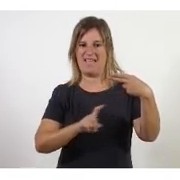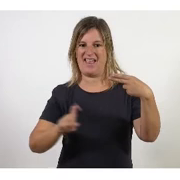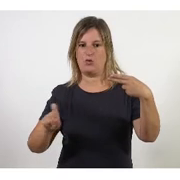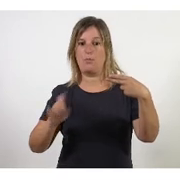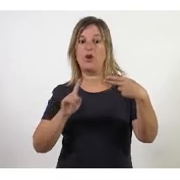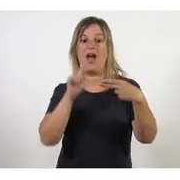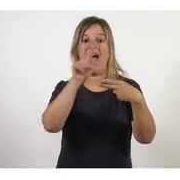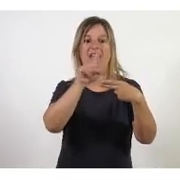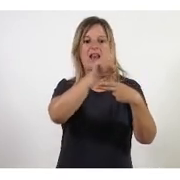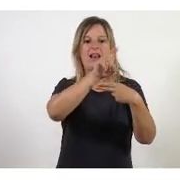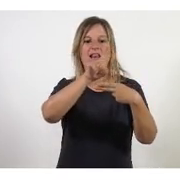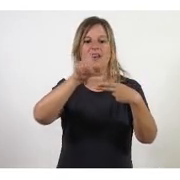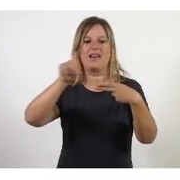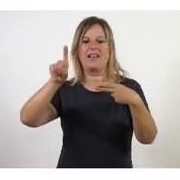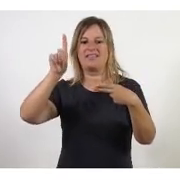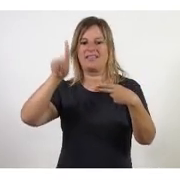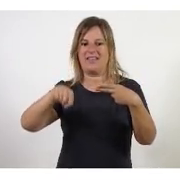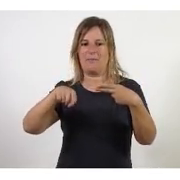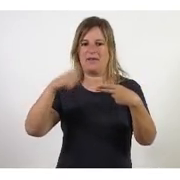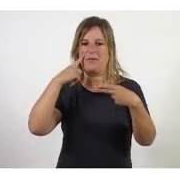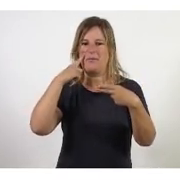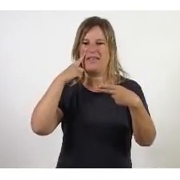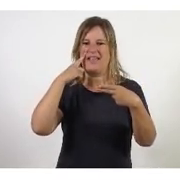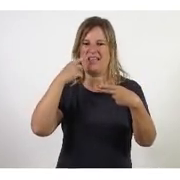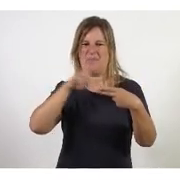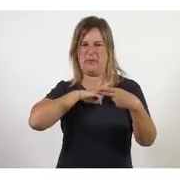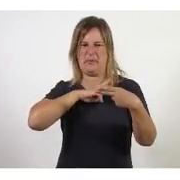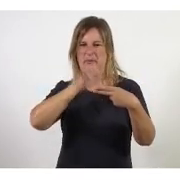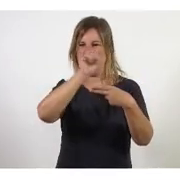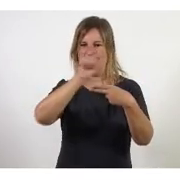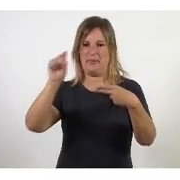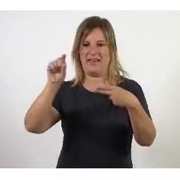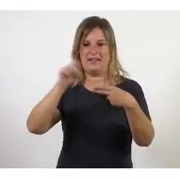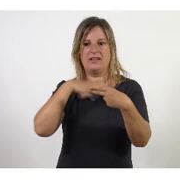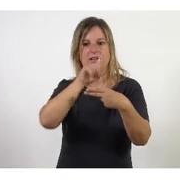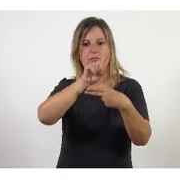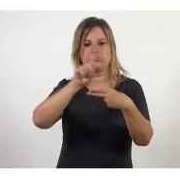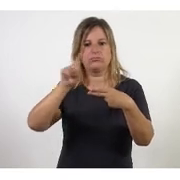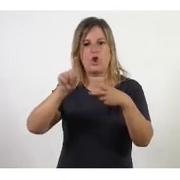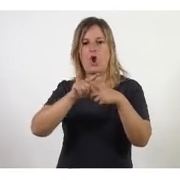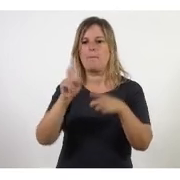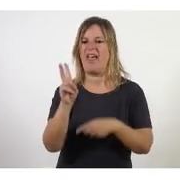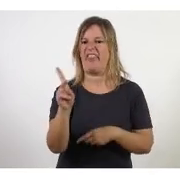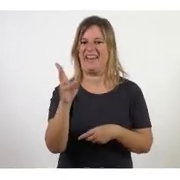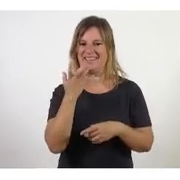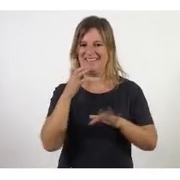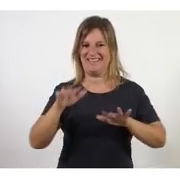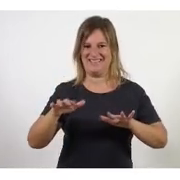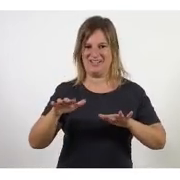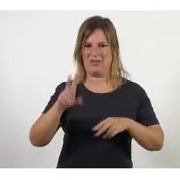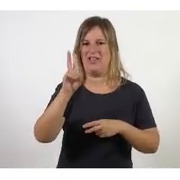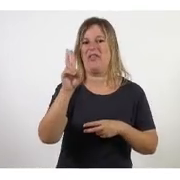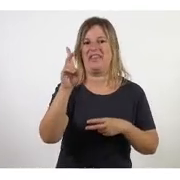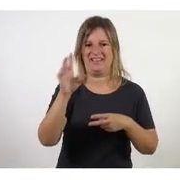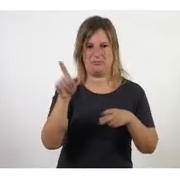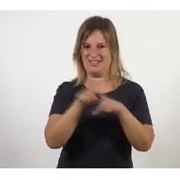un menú contextual, que seria l'equivalent, és d'aquest color verd, l'equivalent a que jo li faci botó dret sobre, no?, amb el